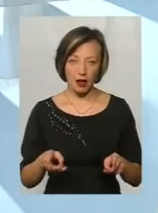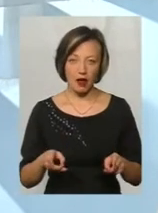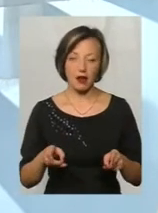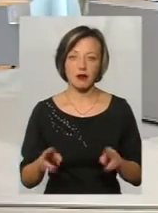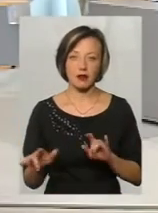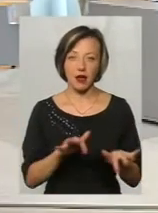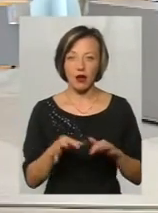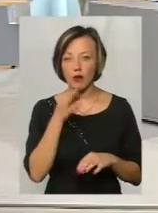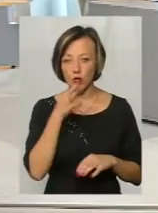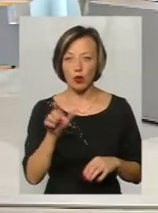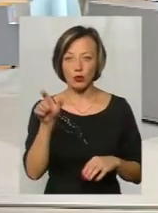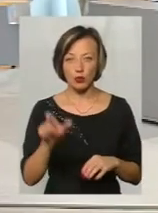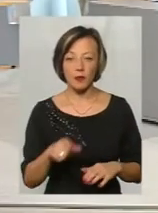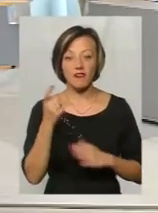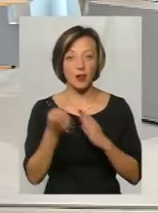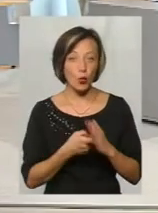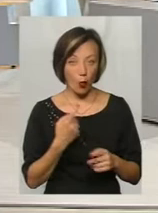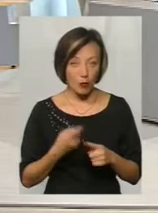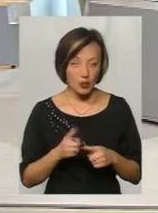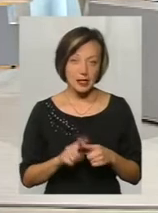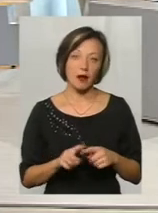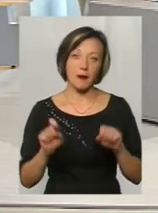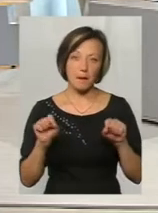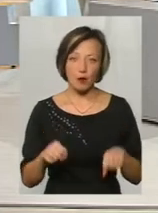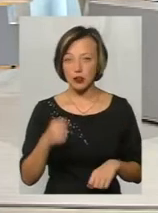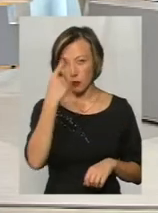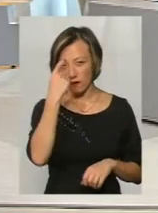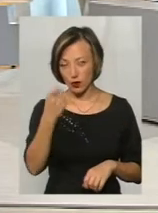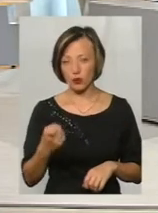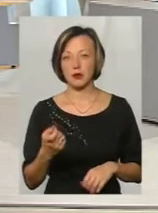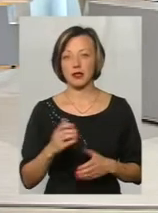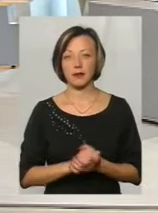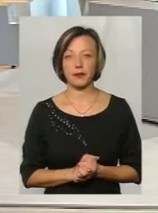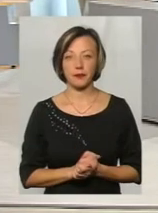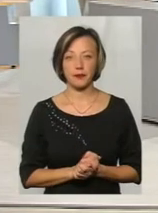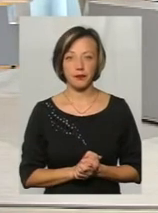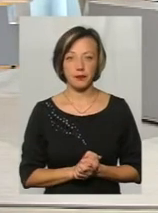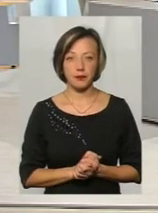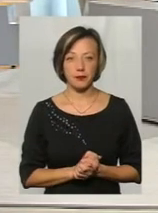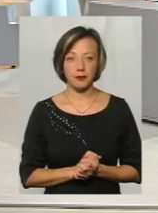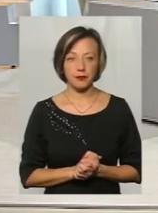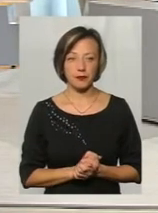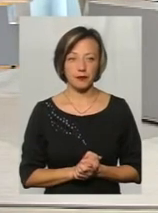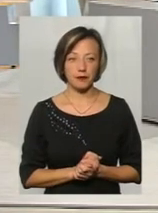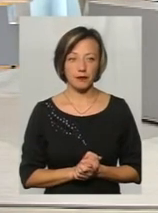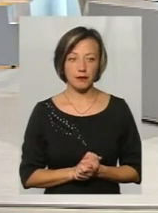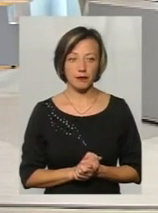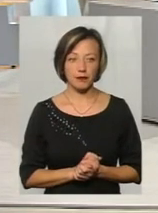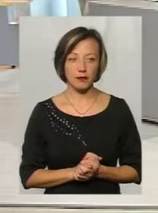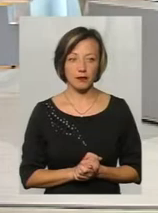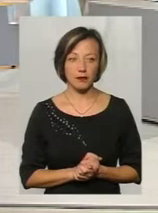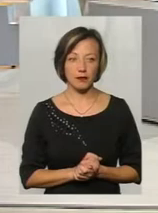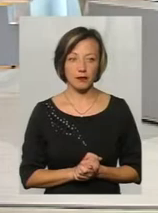Відповідно, будь-яка особа, про які це стало відомо, може повідомити. Він називається, відповідно до дана